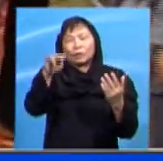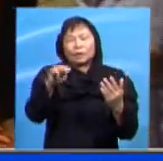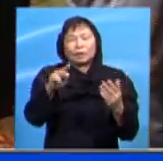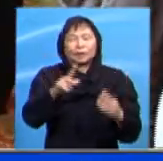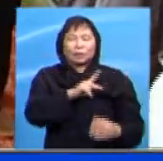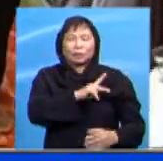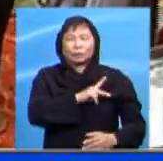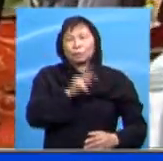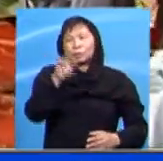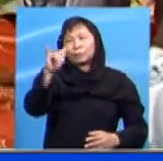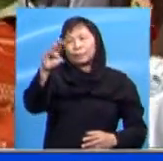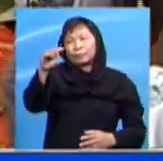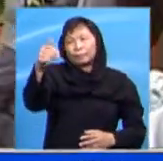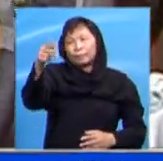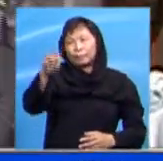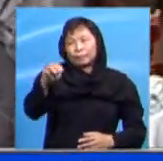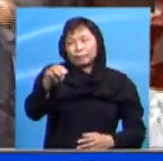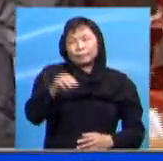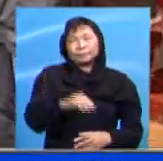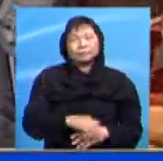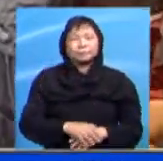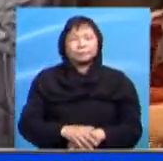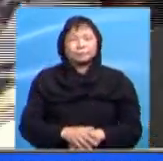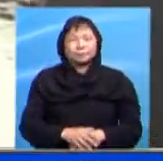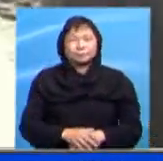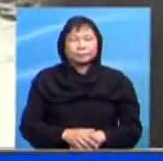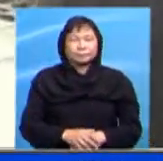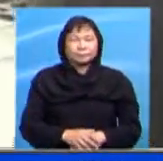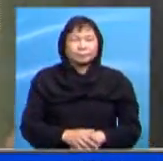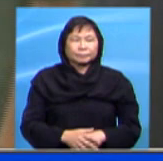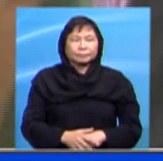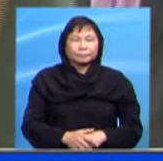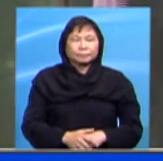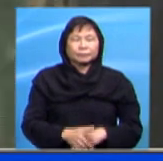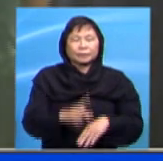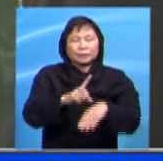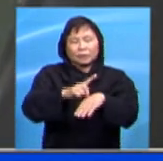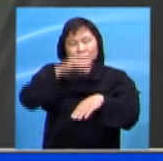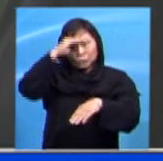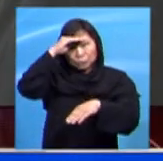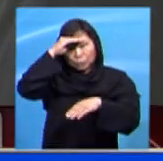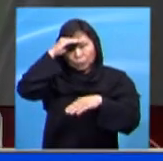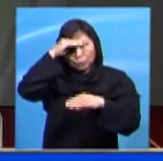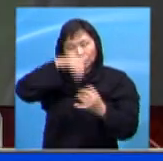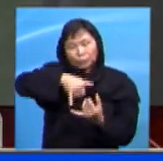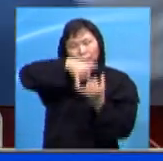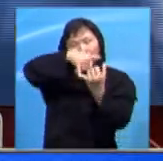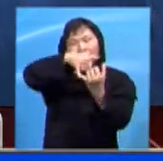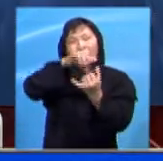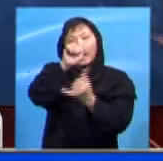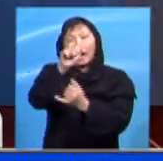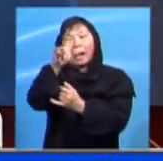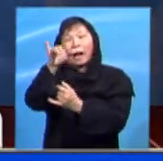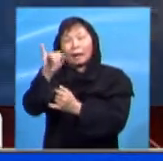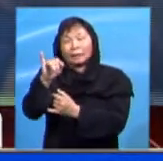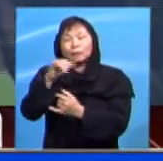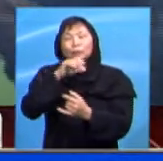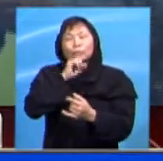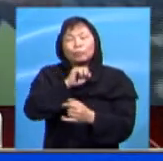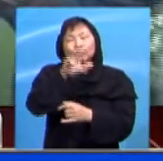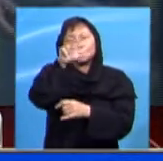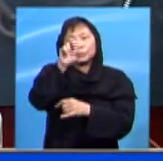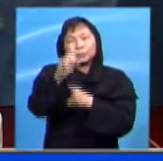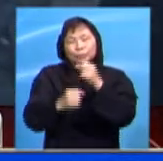masjid Usamah Zaid mursyidi Abdul Hamid di Johor jenazah allahirham Mohamad Ali Mohamad Salim 30